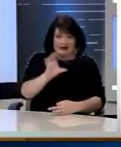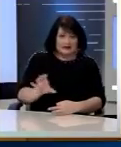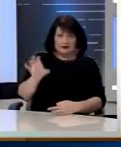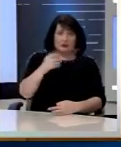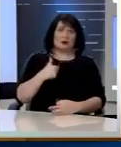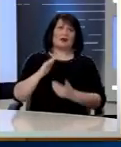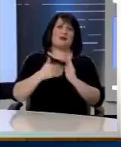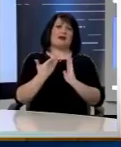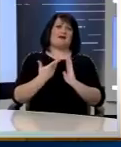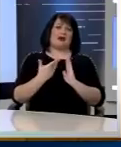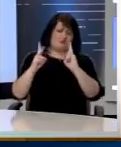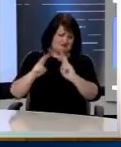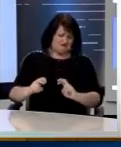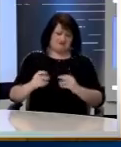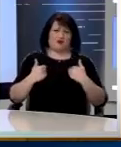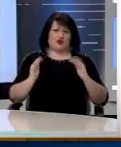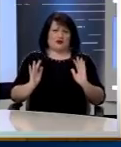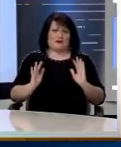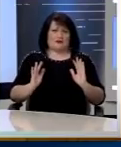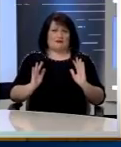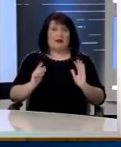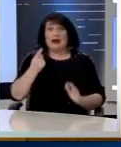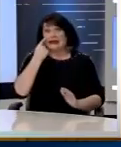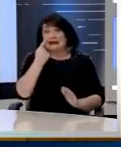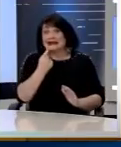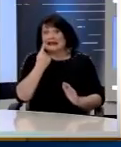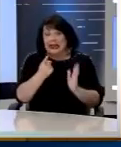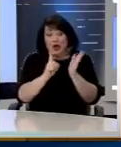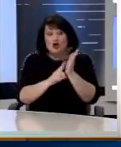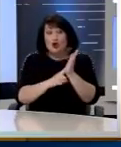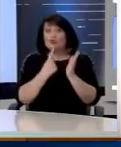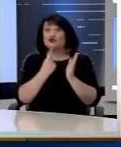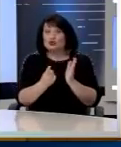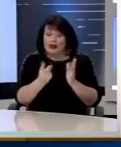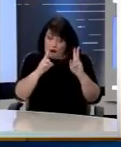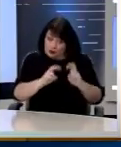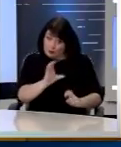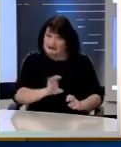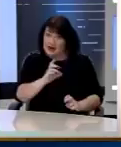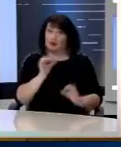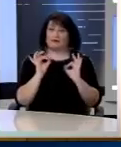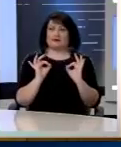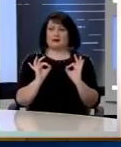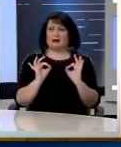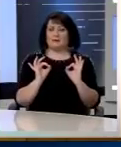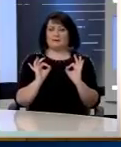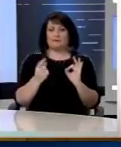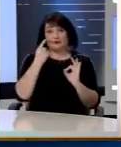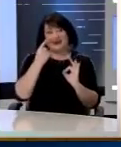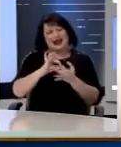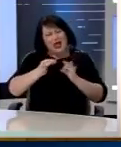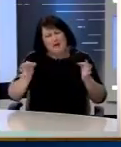κάτι το οποίο μπορώ να το εξετάσω. Αυτό που προβλέπει ο νόμος, το εξετάζω και μάλιστα το